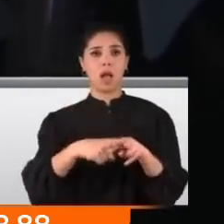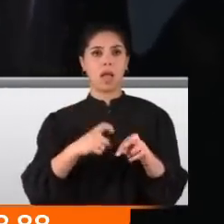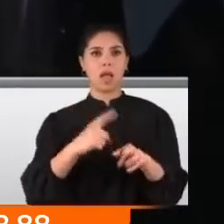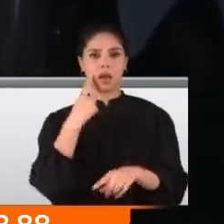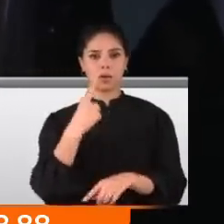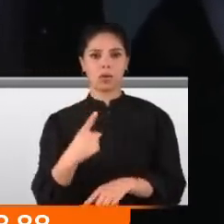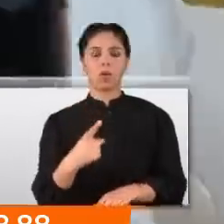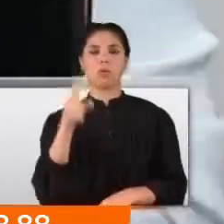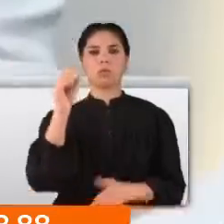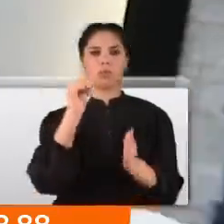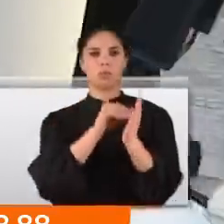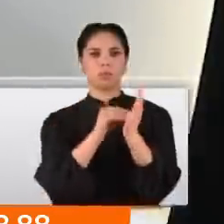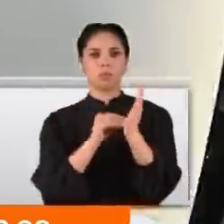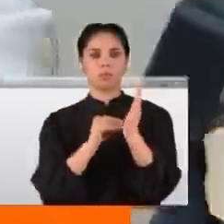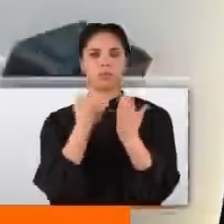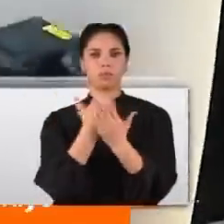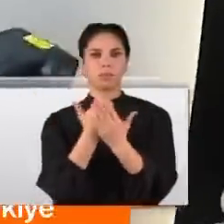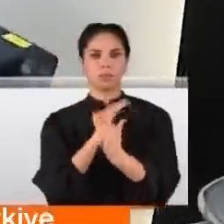18.36 efendim. Bunu da girdik.